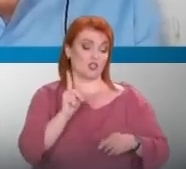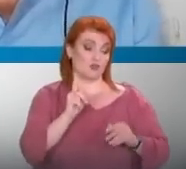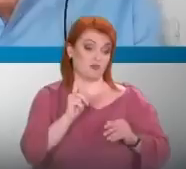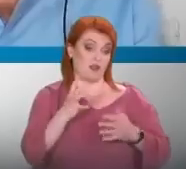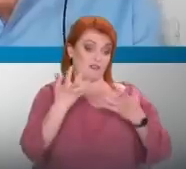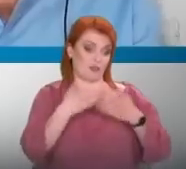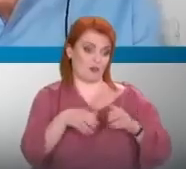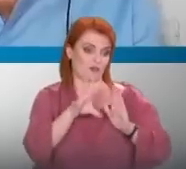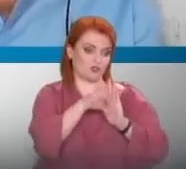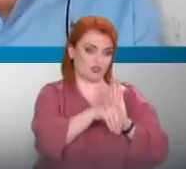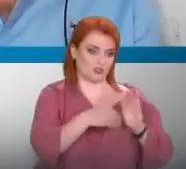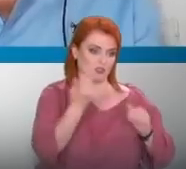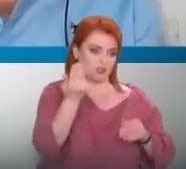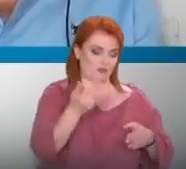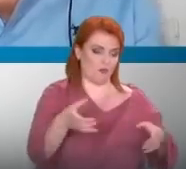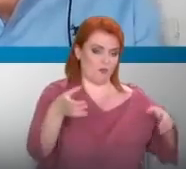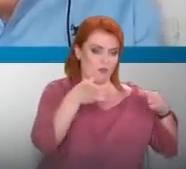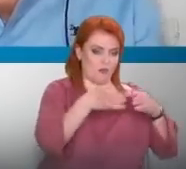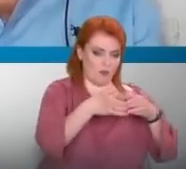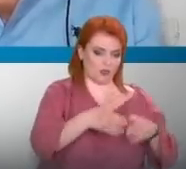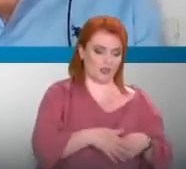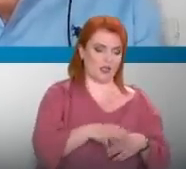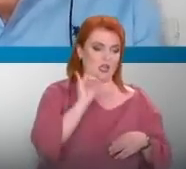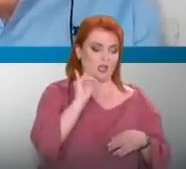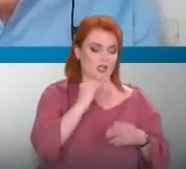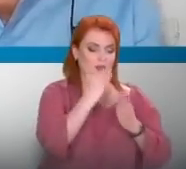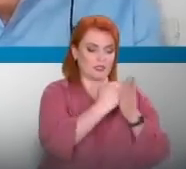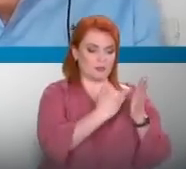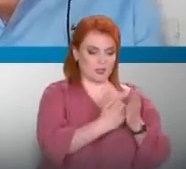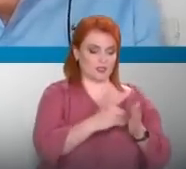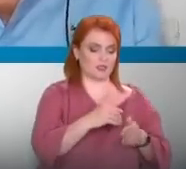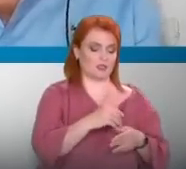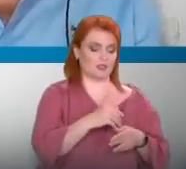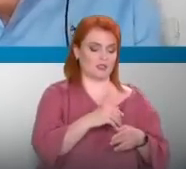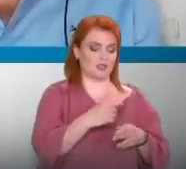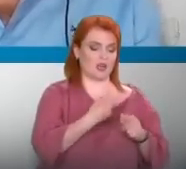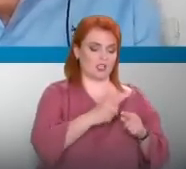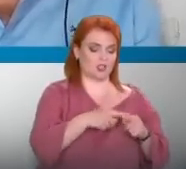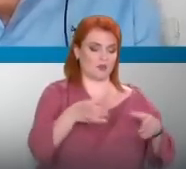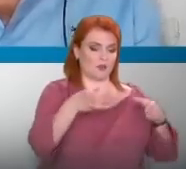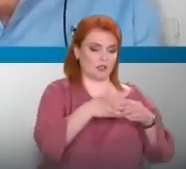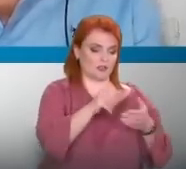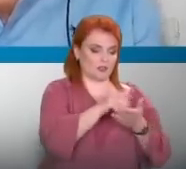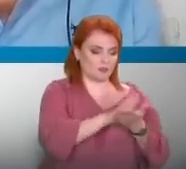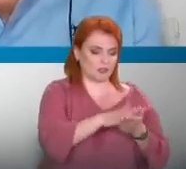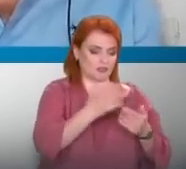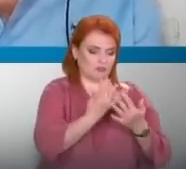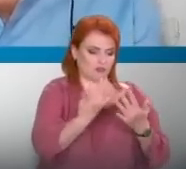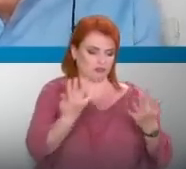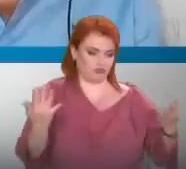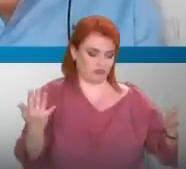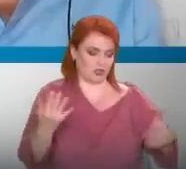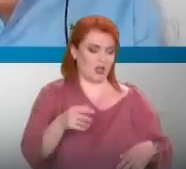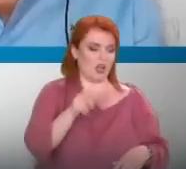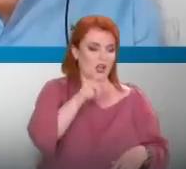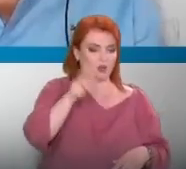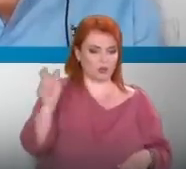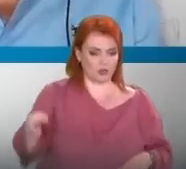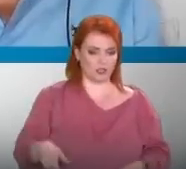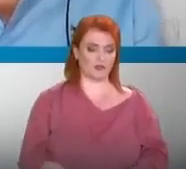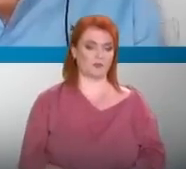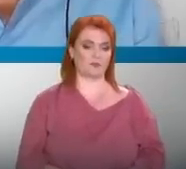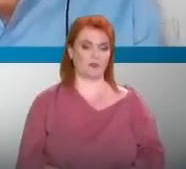probabil se vor înscrie diferiți actori politici, diferiți deputați sau alți demnitari